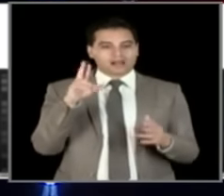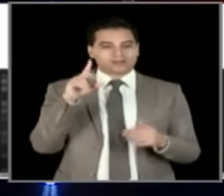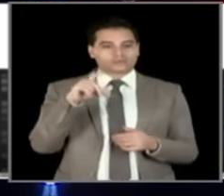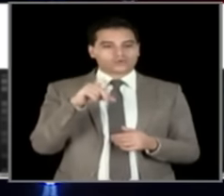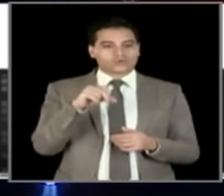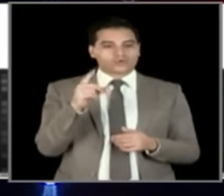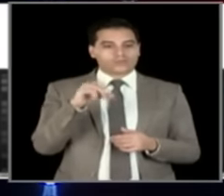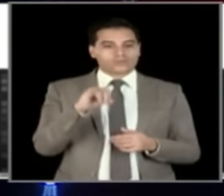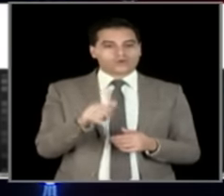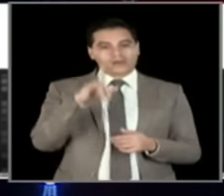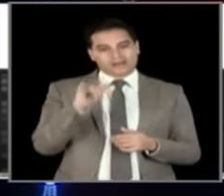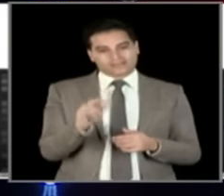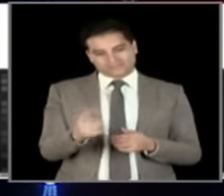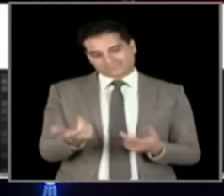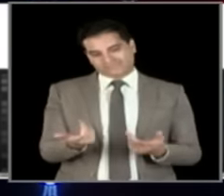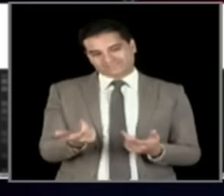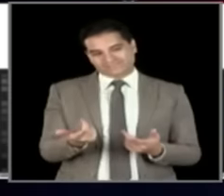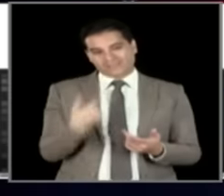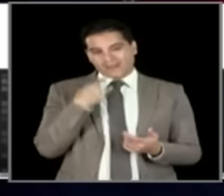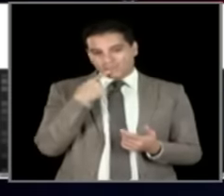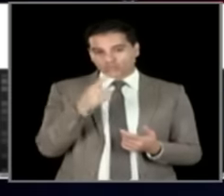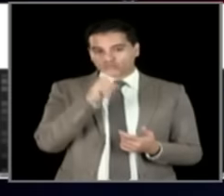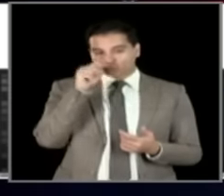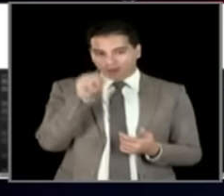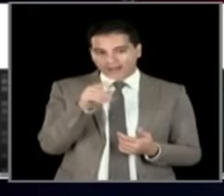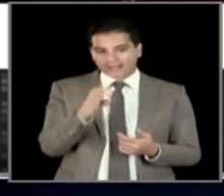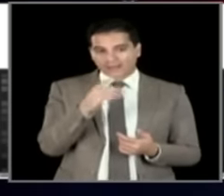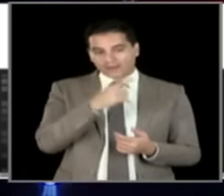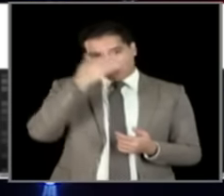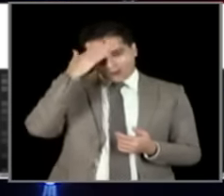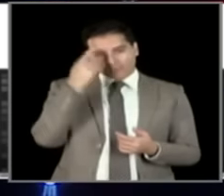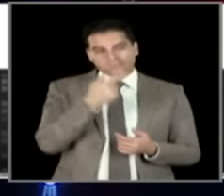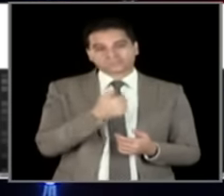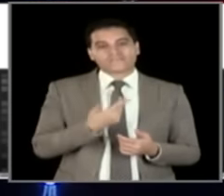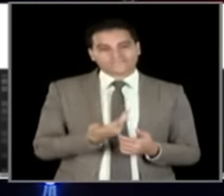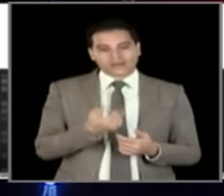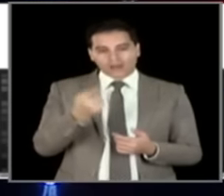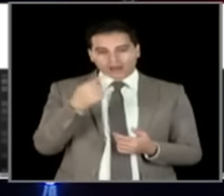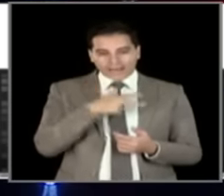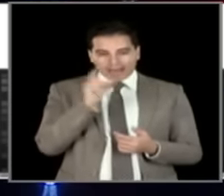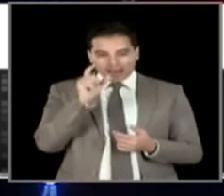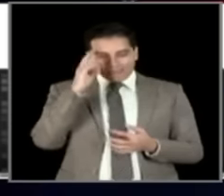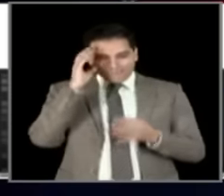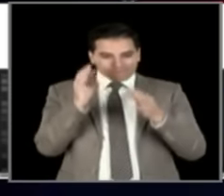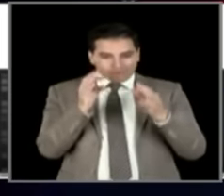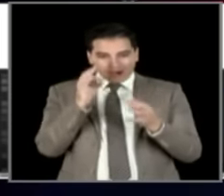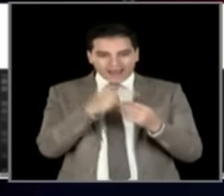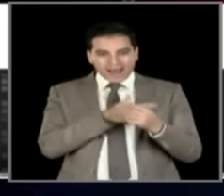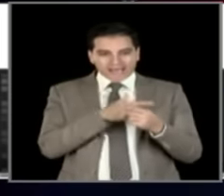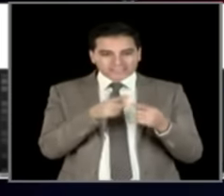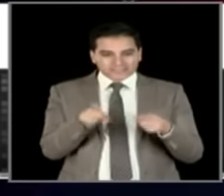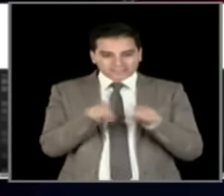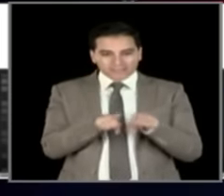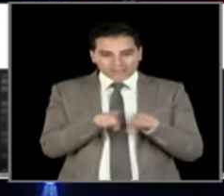بصوا هذه الخبرة. لقطت الكلمة وفكرت،